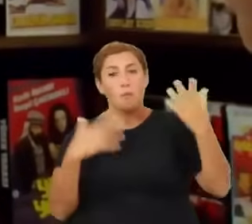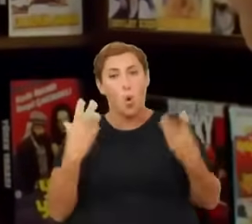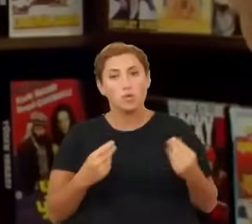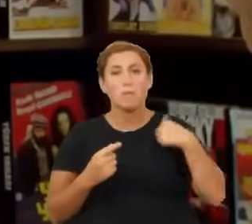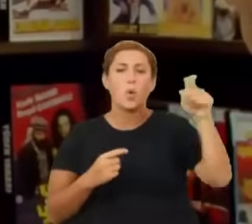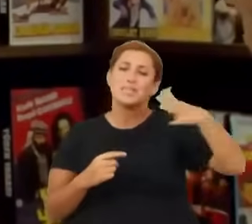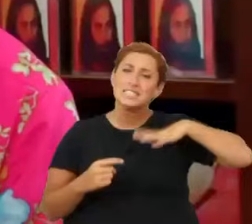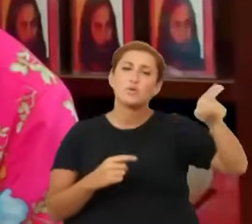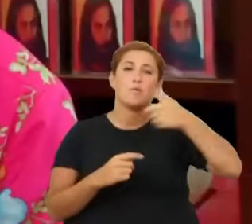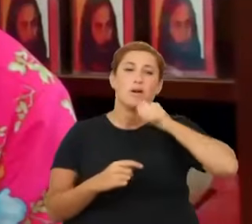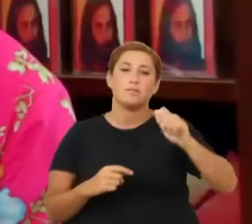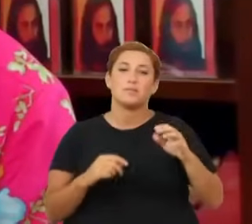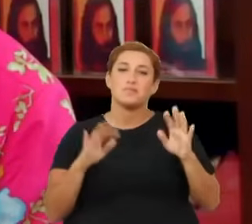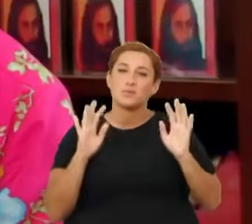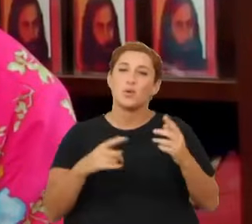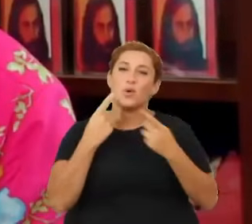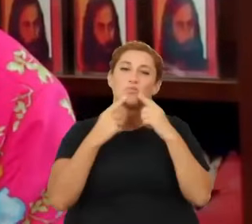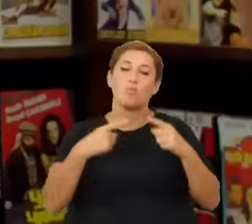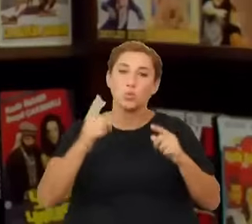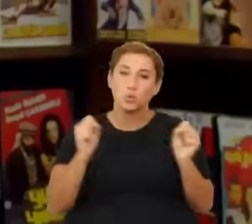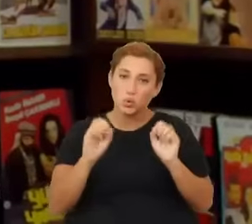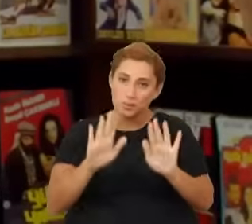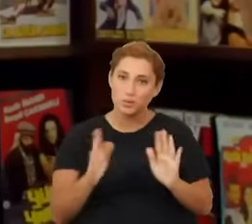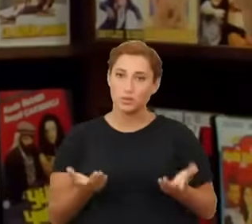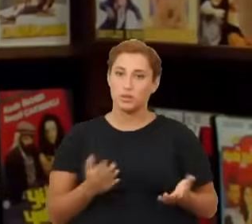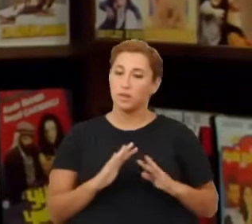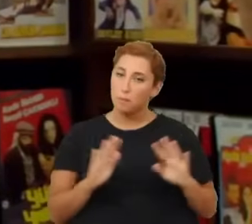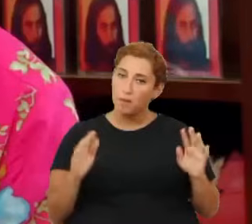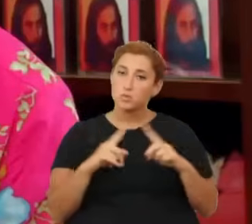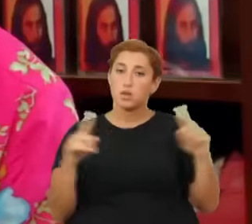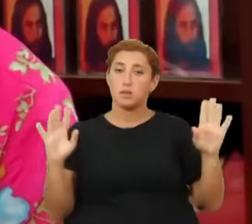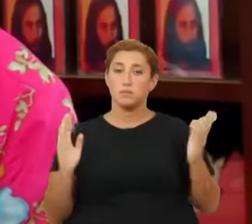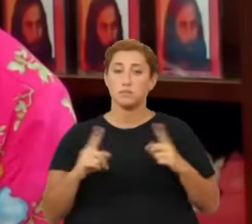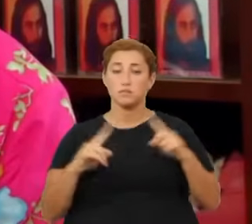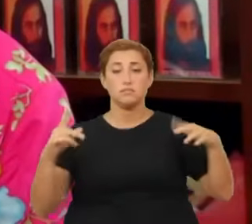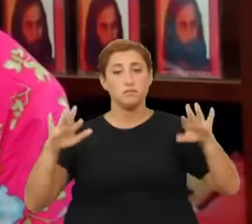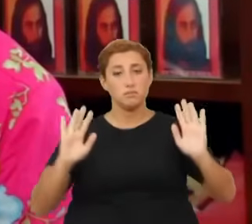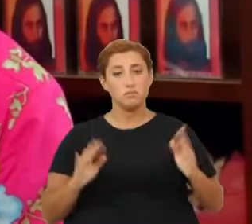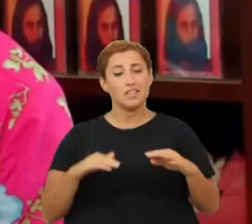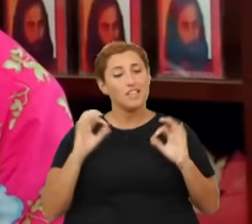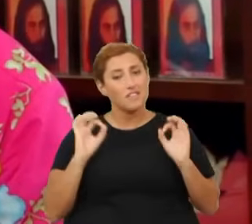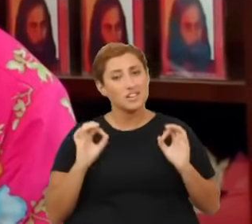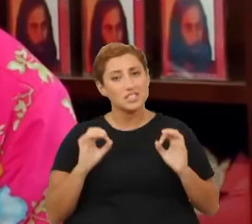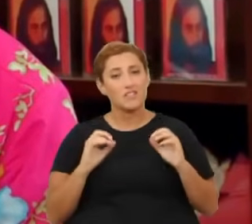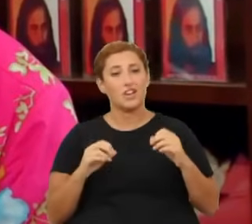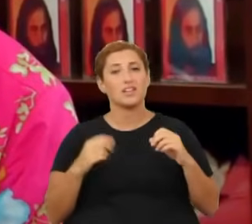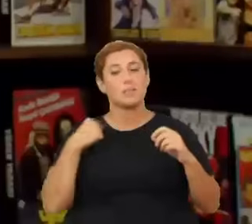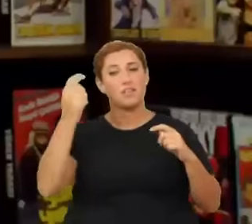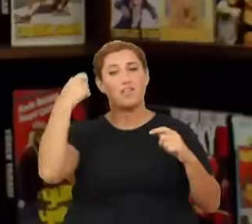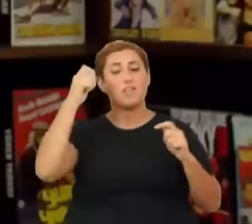bile ben onu istiyorum abi, ben biliyorsun yani. Ben yavaşla motorun soğusun yani, tamam. Tamam lan, uzatma, uzatma. Alttan aldık, tepemize